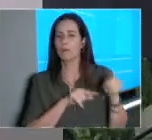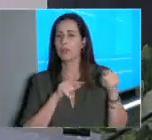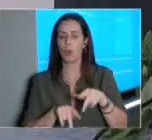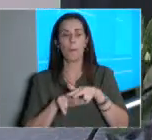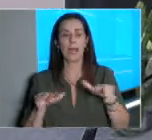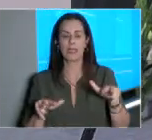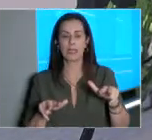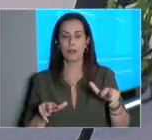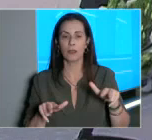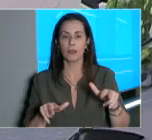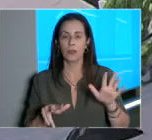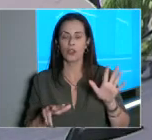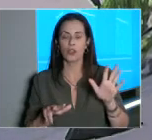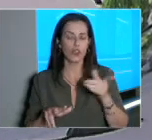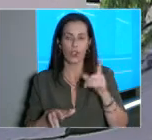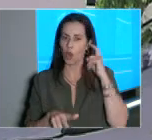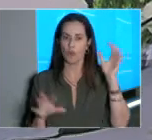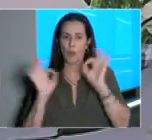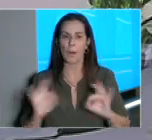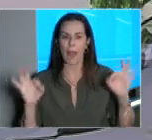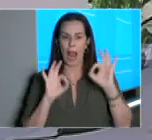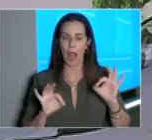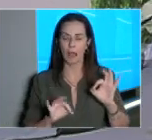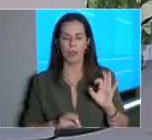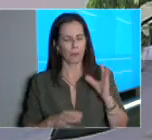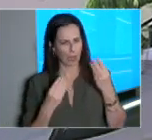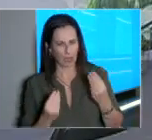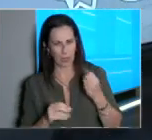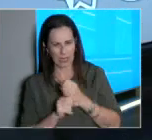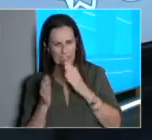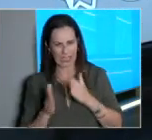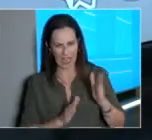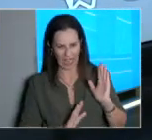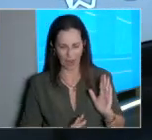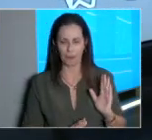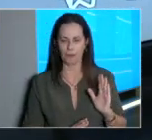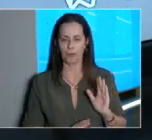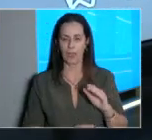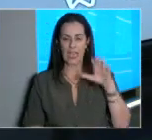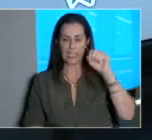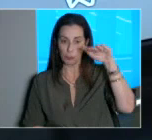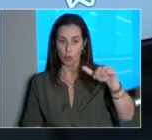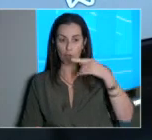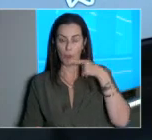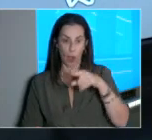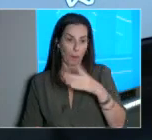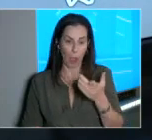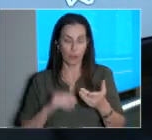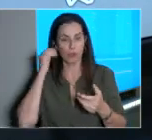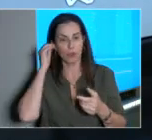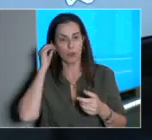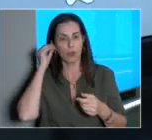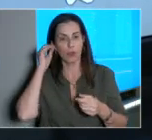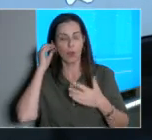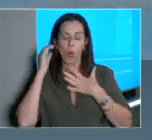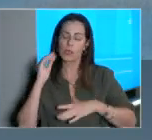אותם למצב של מורדמים מונשמים, שאתה לא שומע אותם. אבל רגע, אז בוא נעשה סדר, אלי אבידר. הרי סמוטריץ' אמר שהוא באופן אישי היה